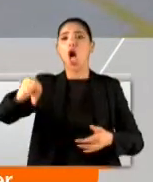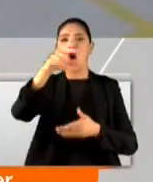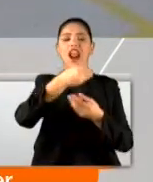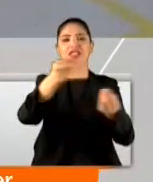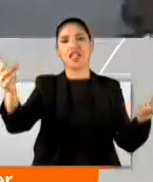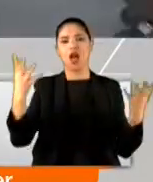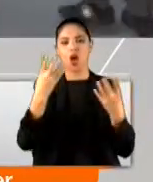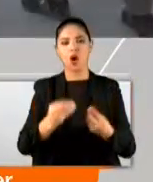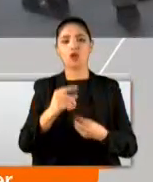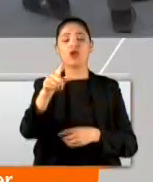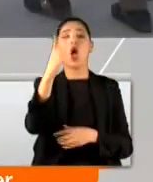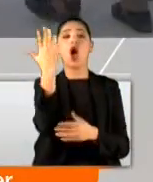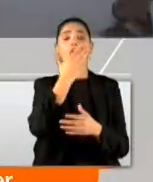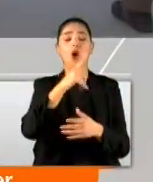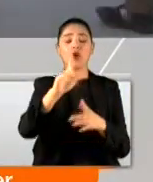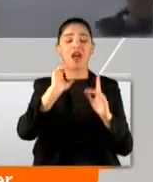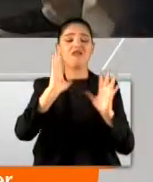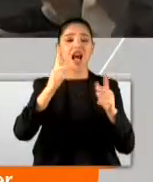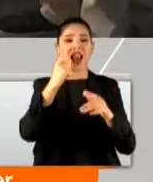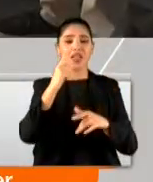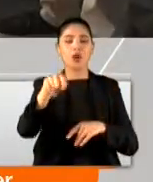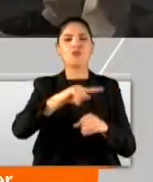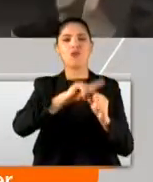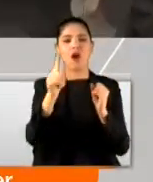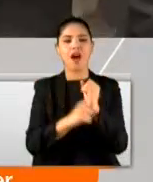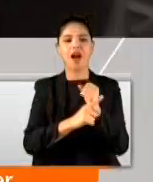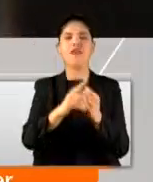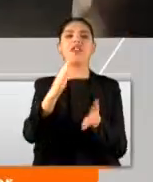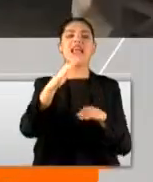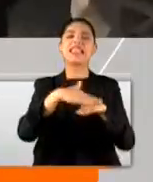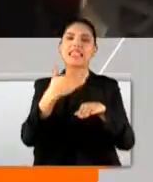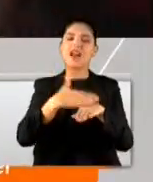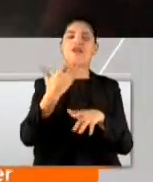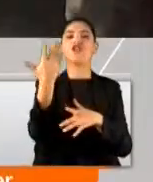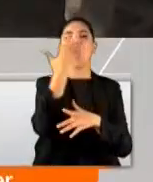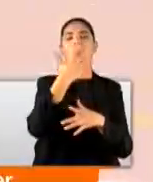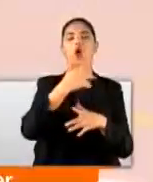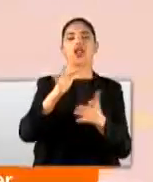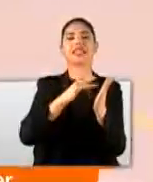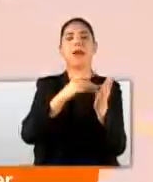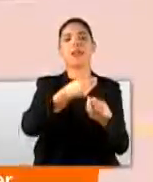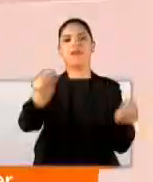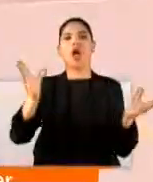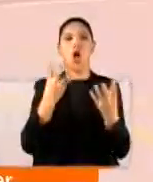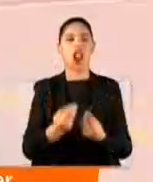marifetiyle tabletlerin dağıtımı bu haftadan itibaren başlıyor ve peyderpey devam edecek.